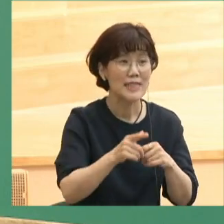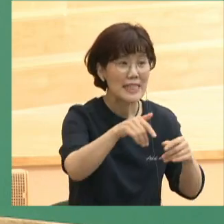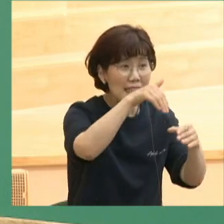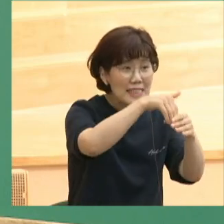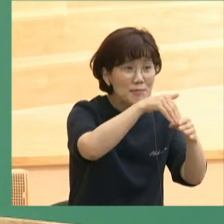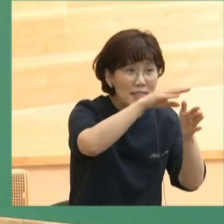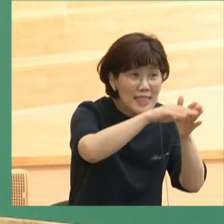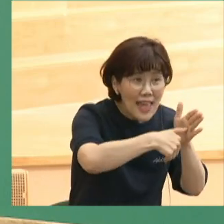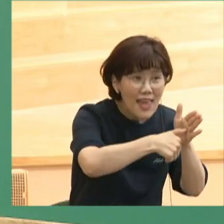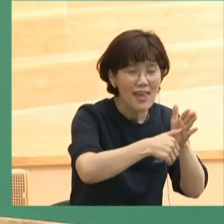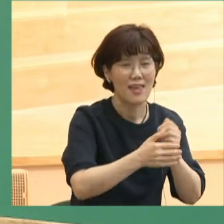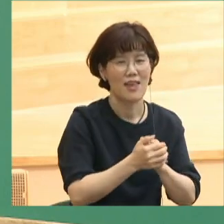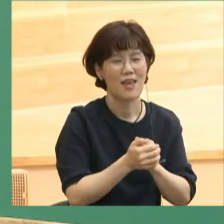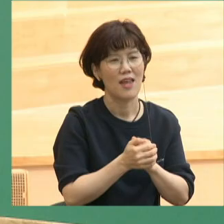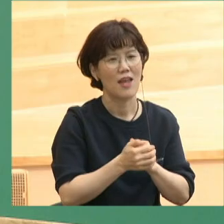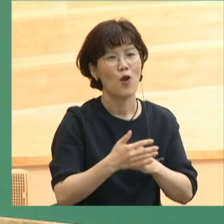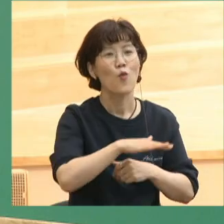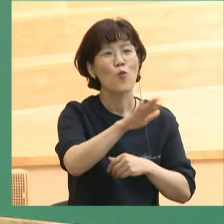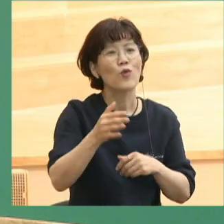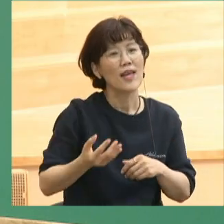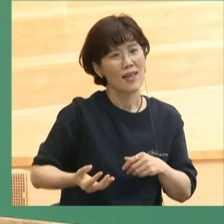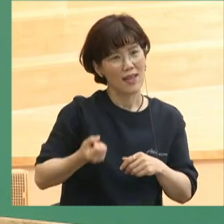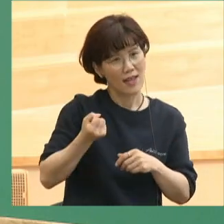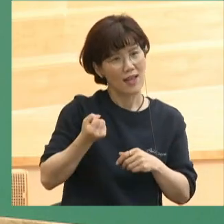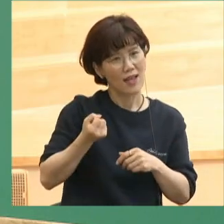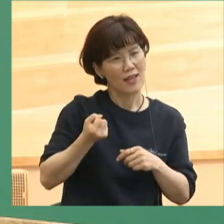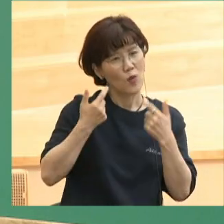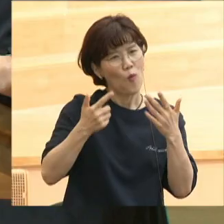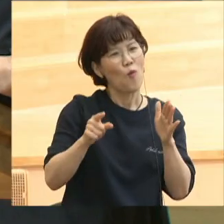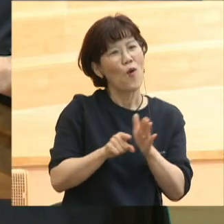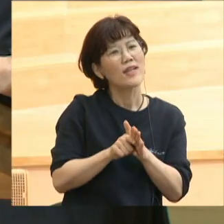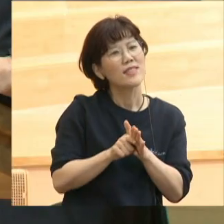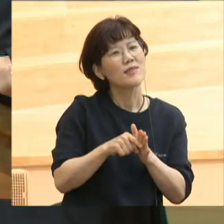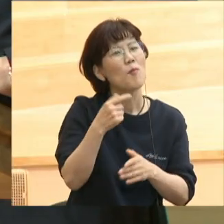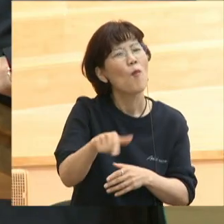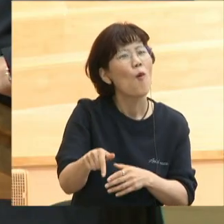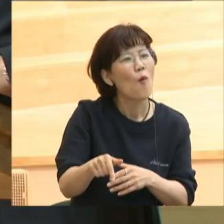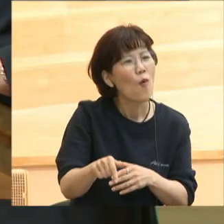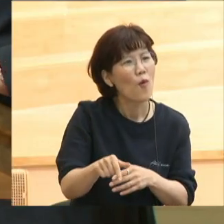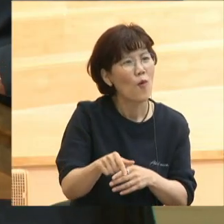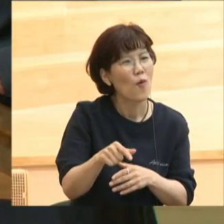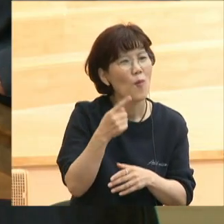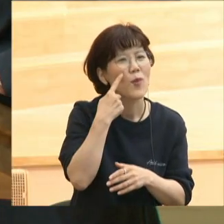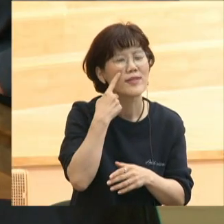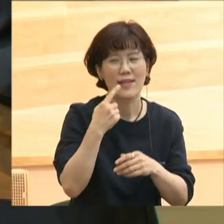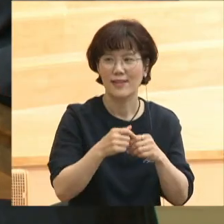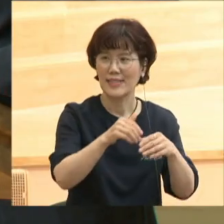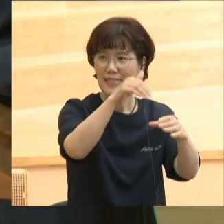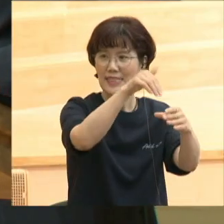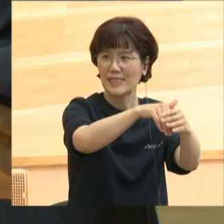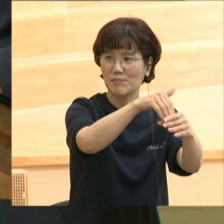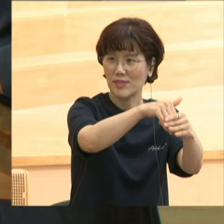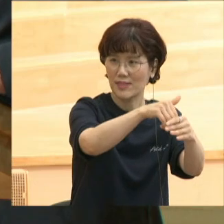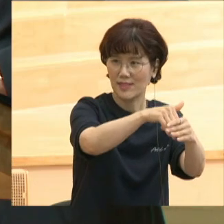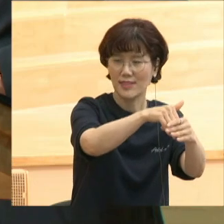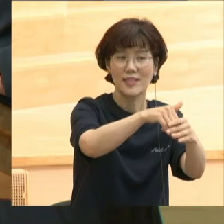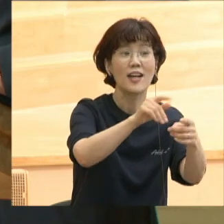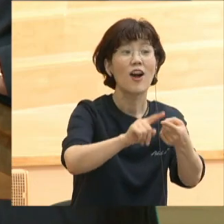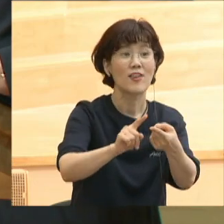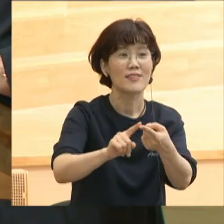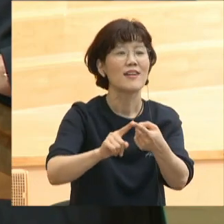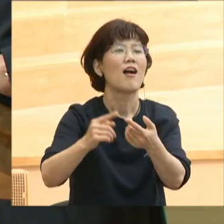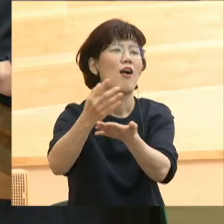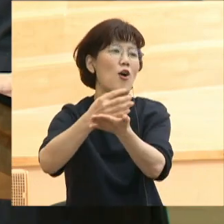때 우리가 가져야 될 확신이 있어요. 한번 따라 하십시다. 심는 것을, 심는 것을